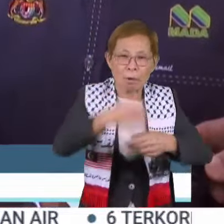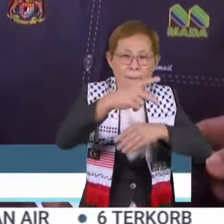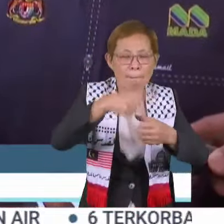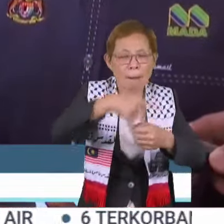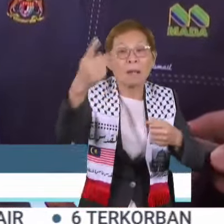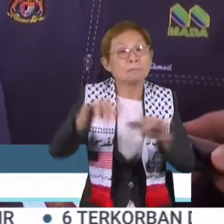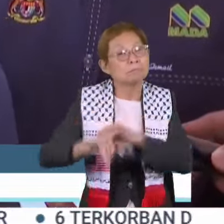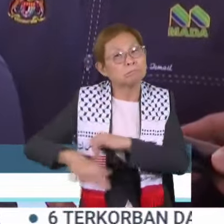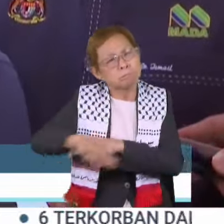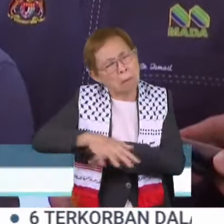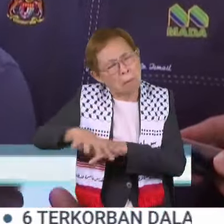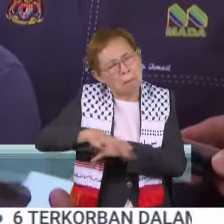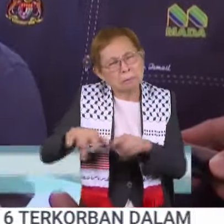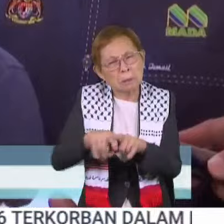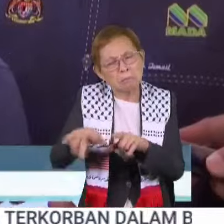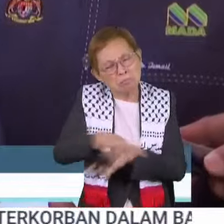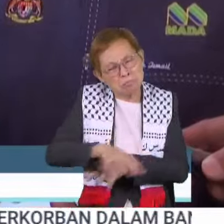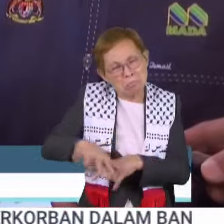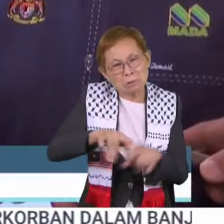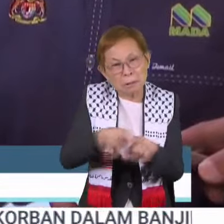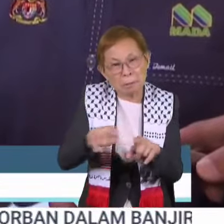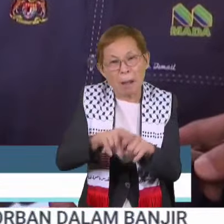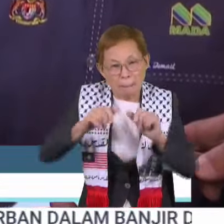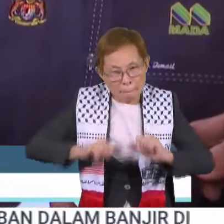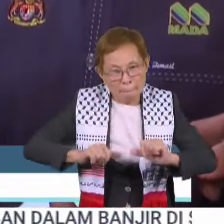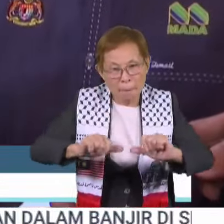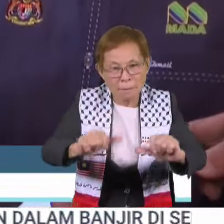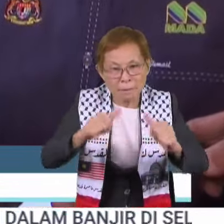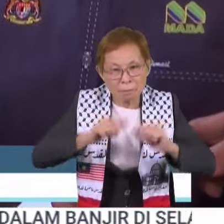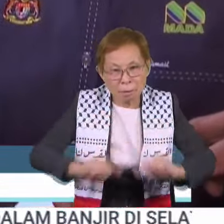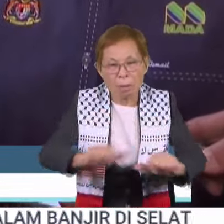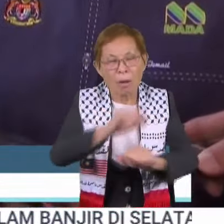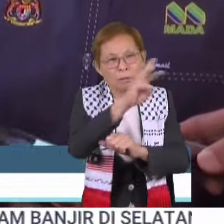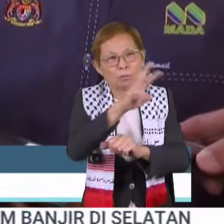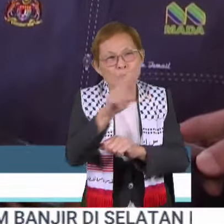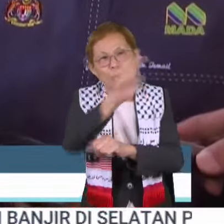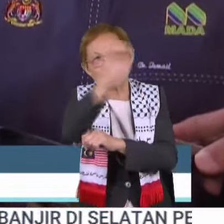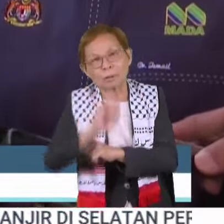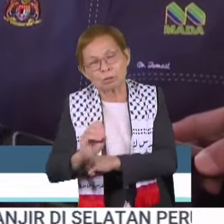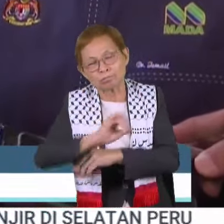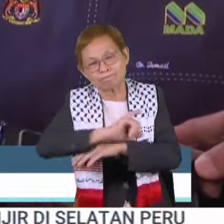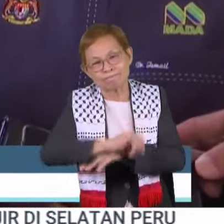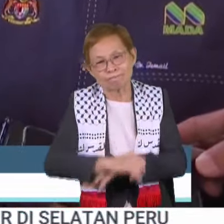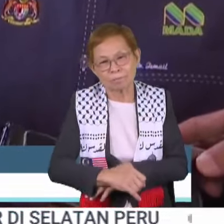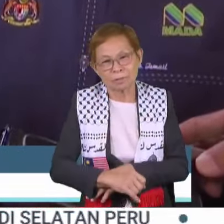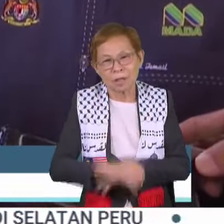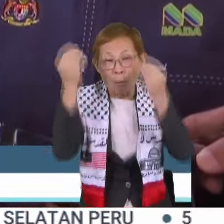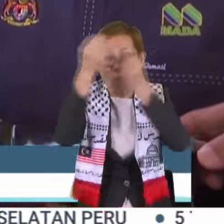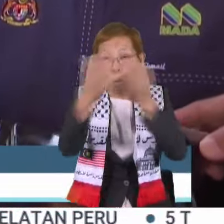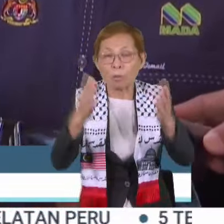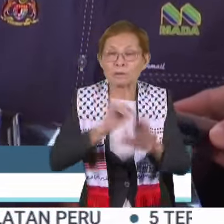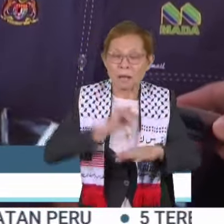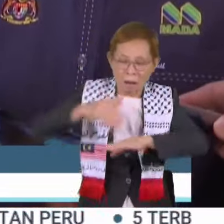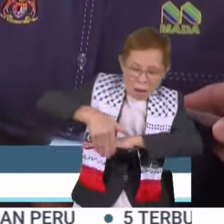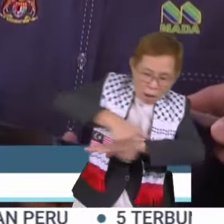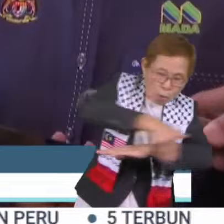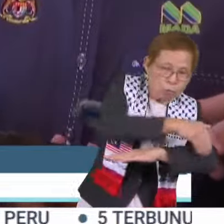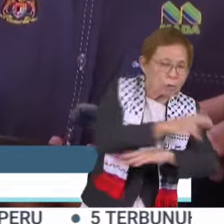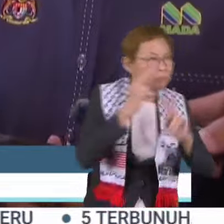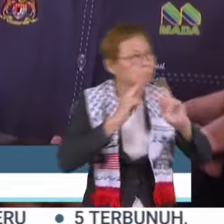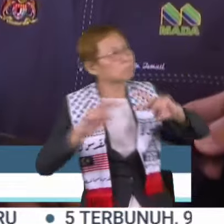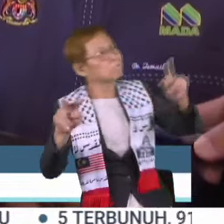kurang sama dengan masih lagi dalam keadaan 62% beitu umumnya saya lalu saya tengok cara mata